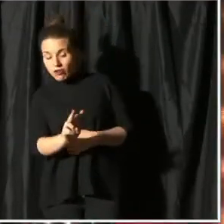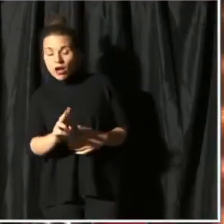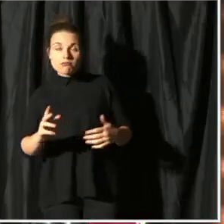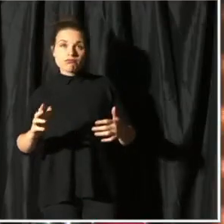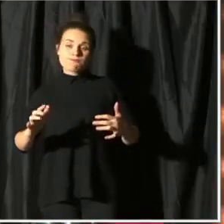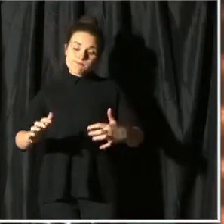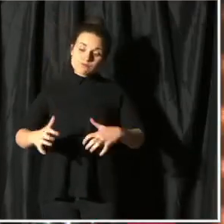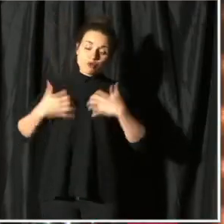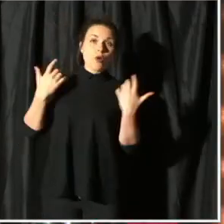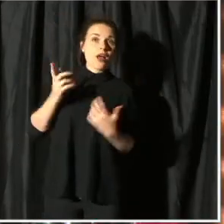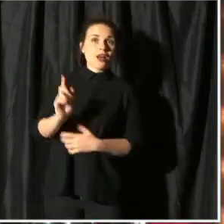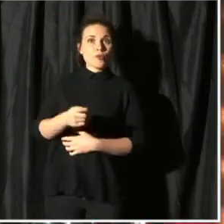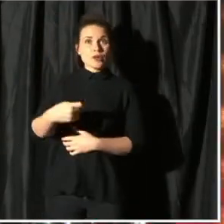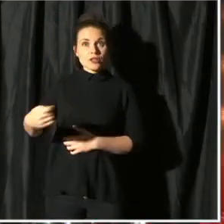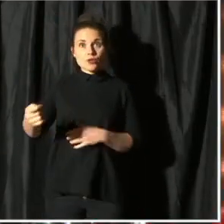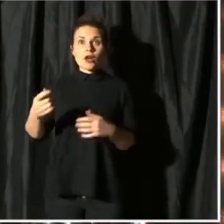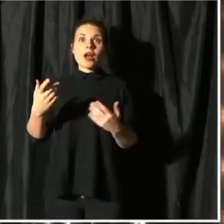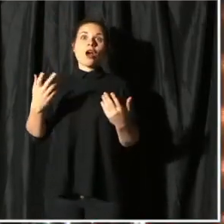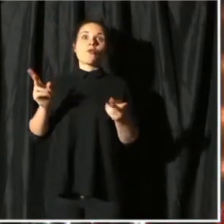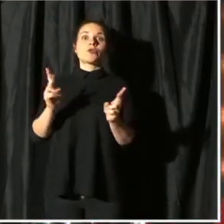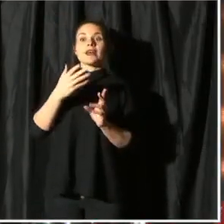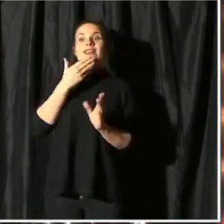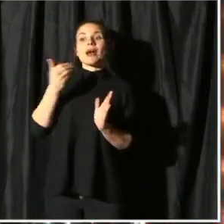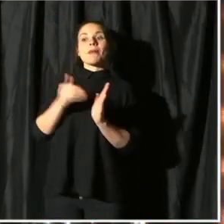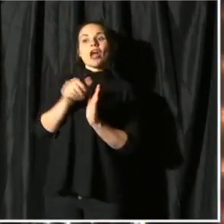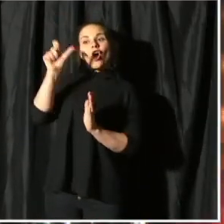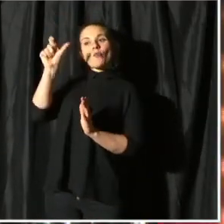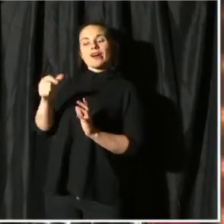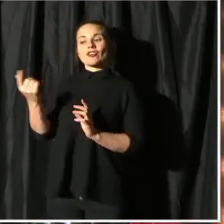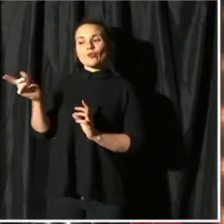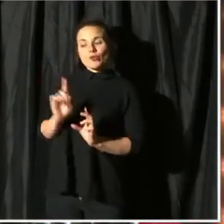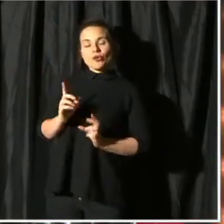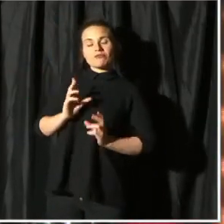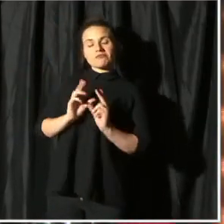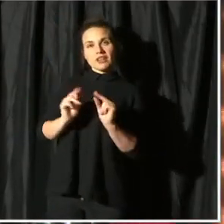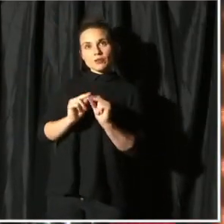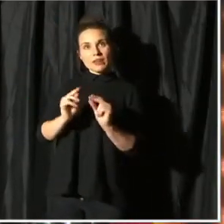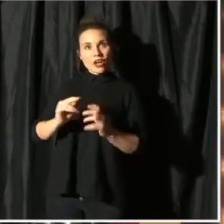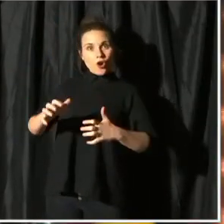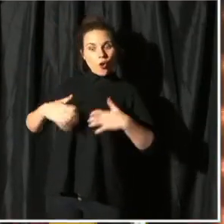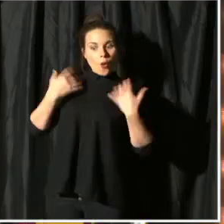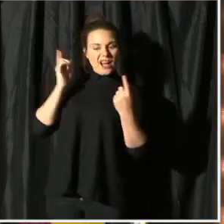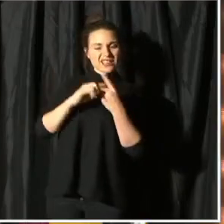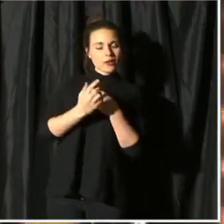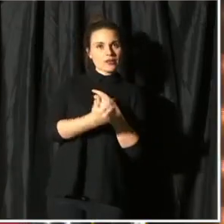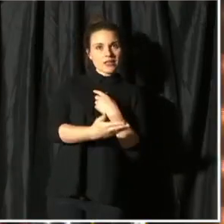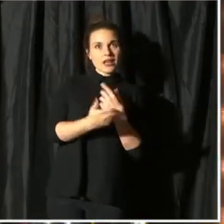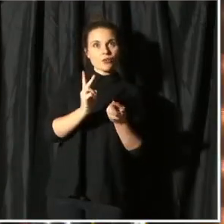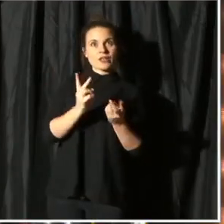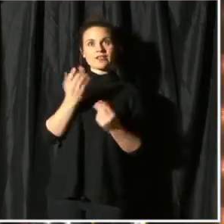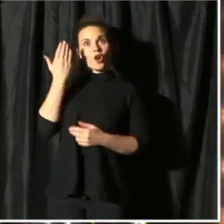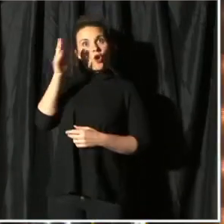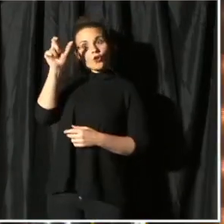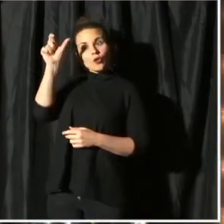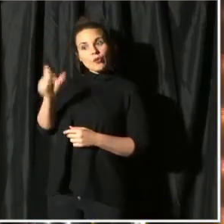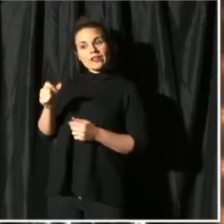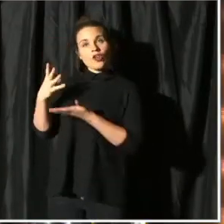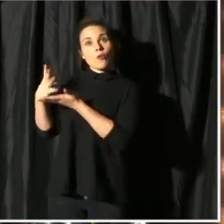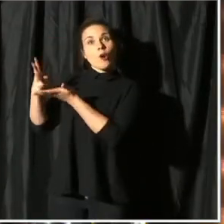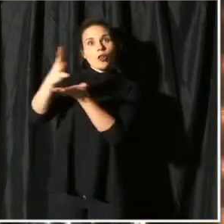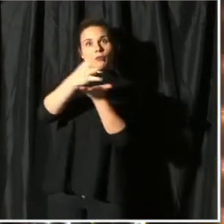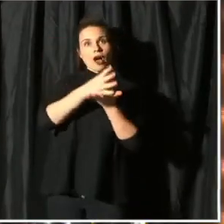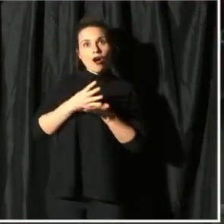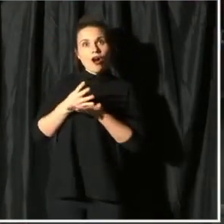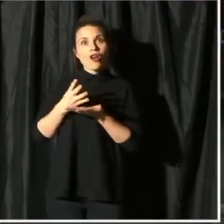je pense que la meilleure personne pour en parler de cette colère et des luttes en amateur c'est un autre porte-parole de